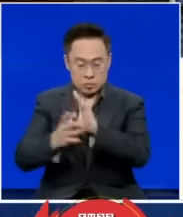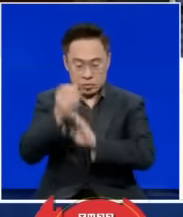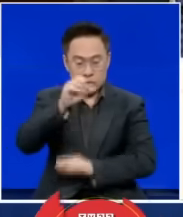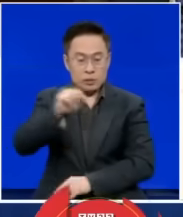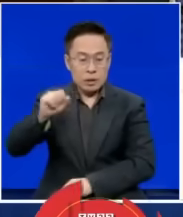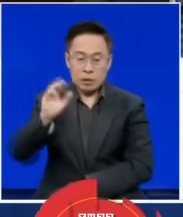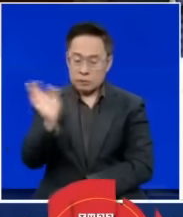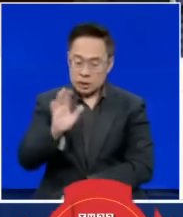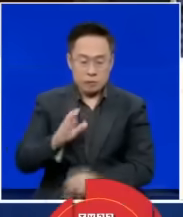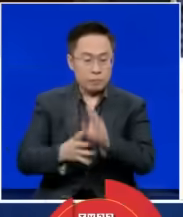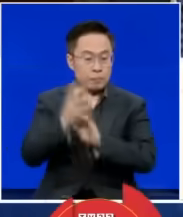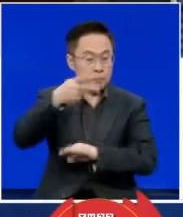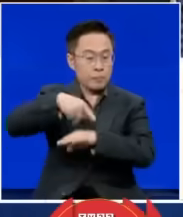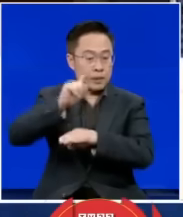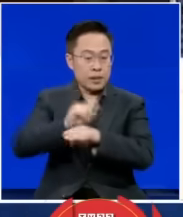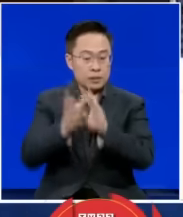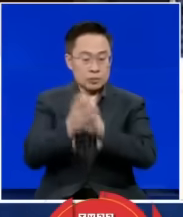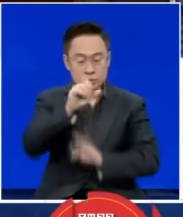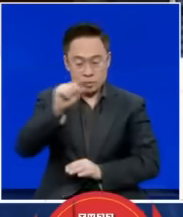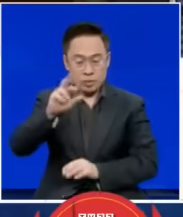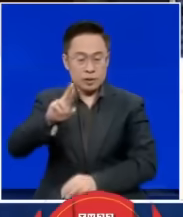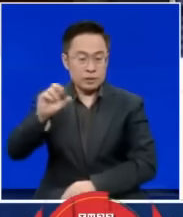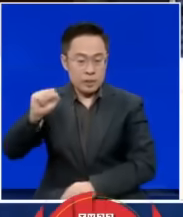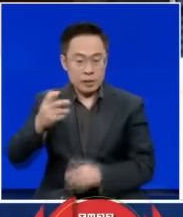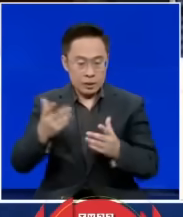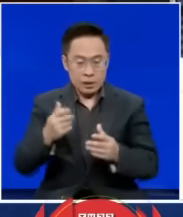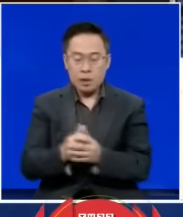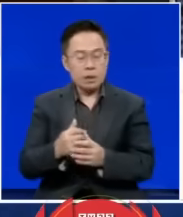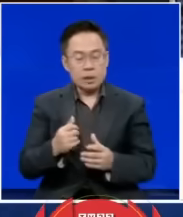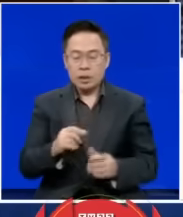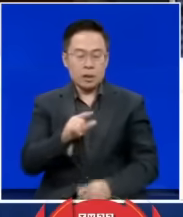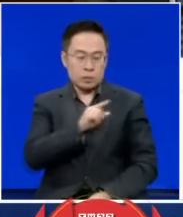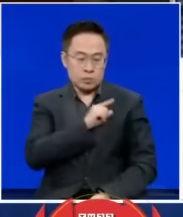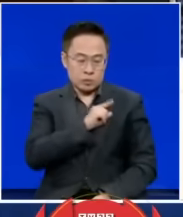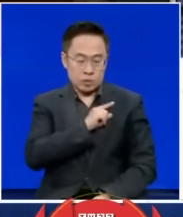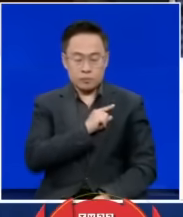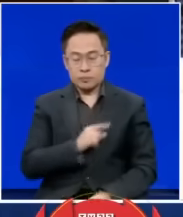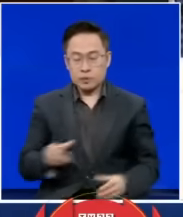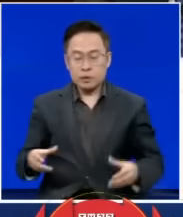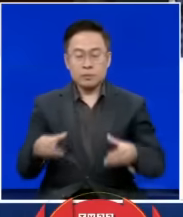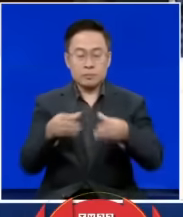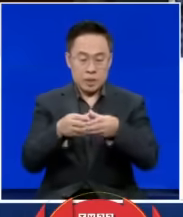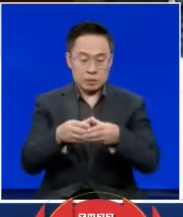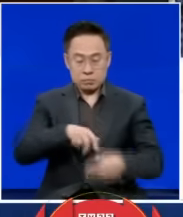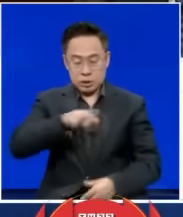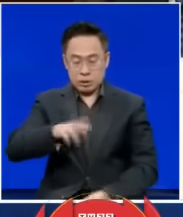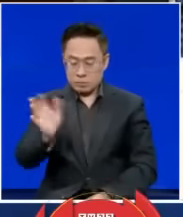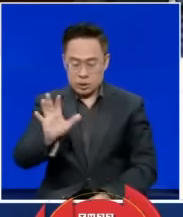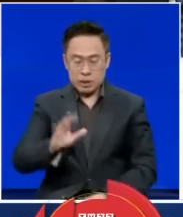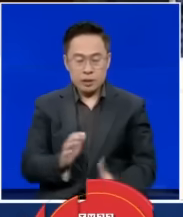ดสินหน้าที่ส.ส.เนี่ยนะครับเรื่องการเปลี่ยนประธานสภาไม่ใช่หน้าที่ส.ส.จะไปคิดเปลี่ยนเดี๋ยวลองฟังตรงนี้ก่อ